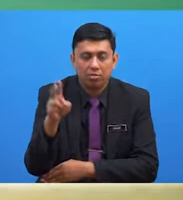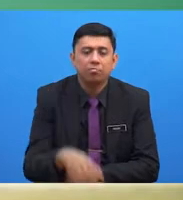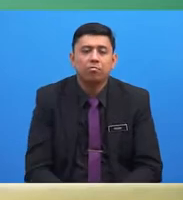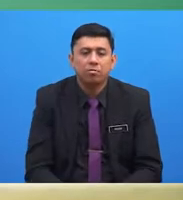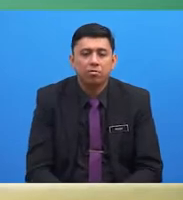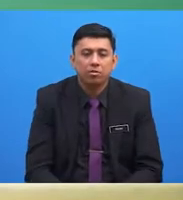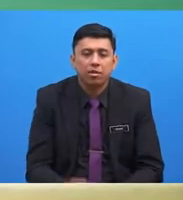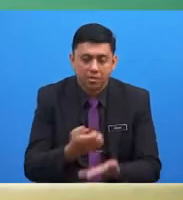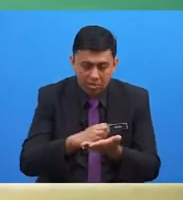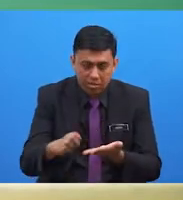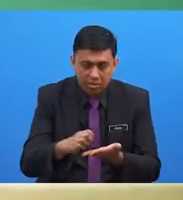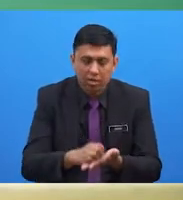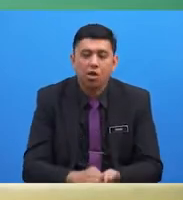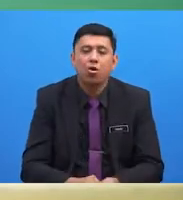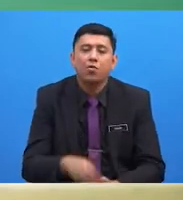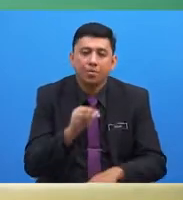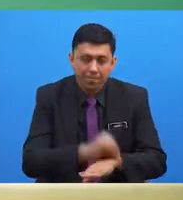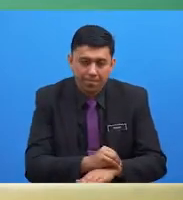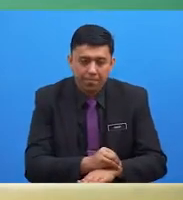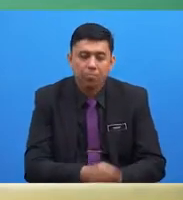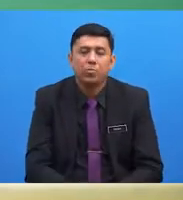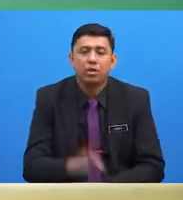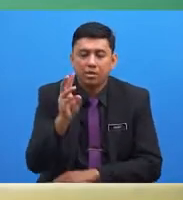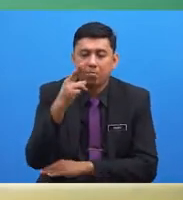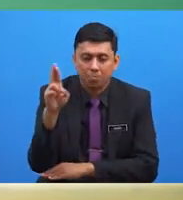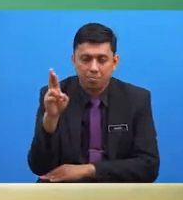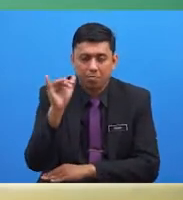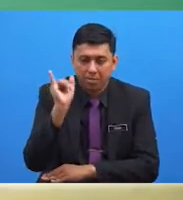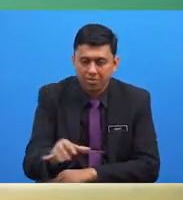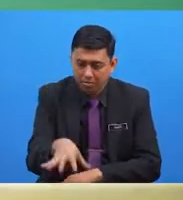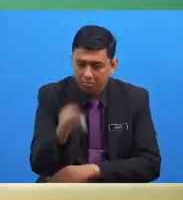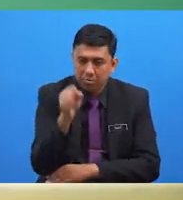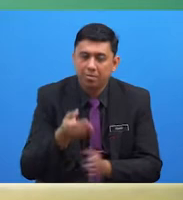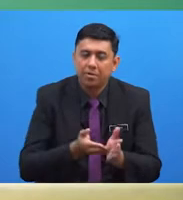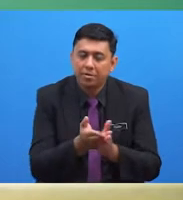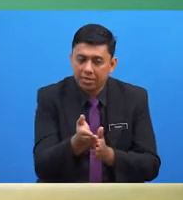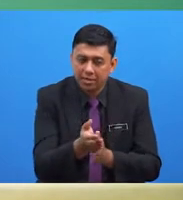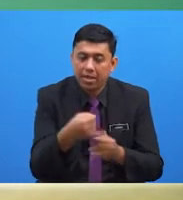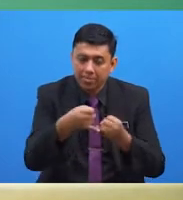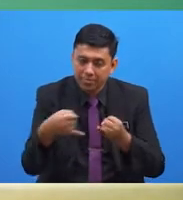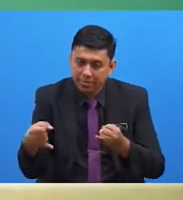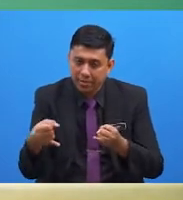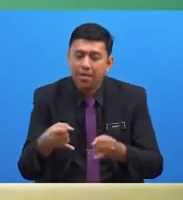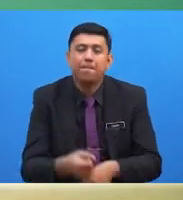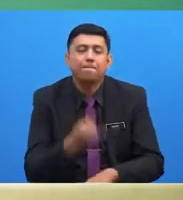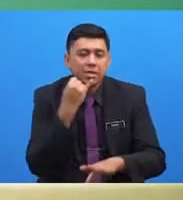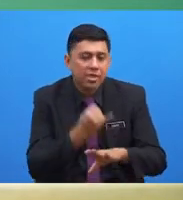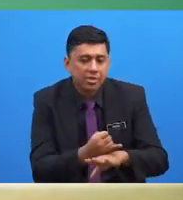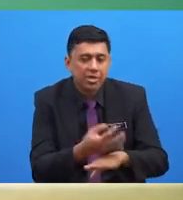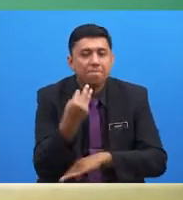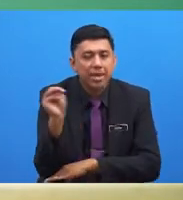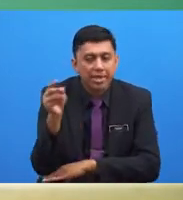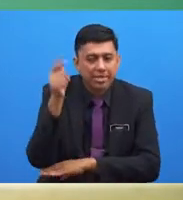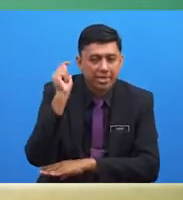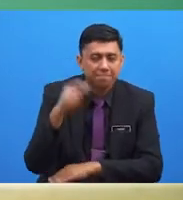RM13,000 dan allowance semasa sarah RM6,000 yang diambil terus dari ikatan perkongsian mereka.